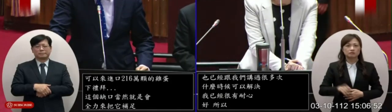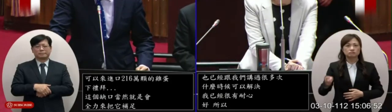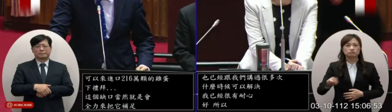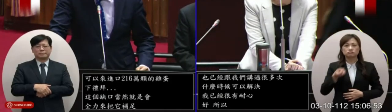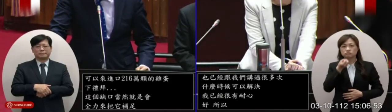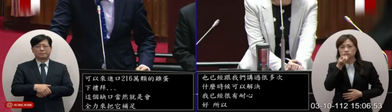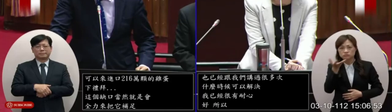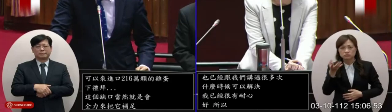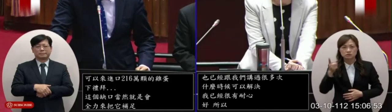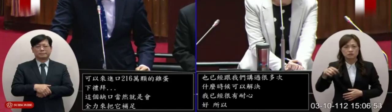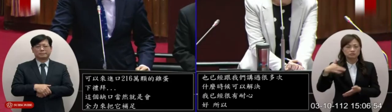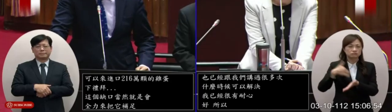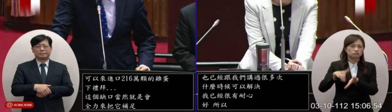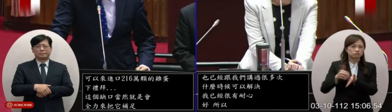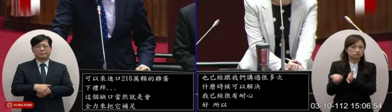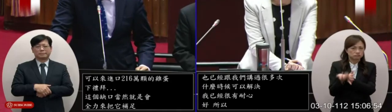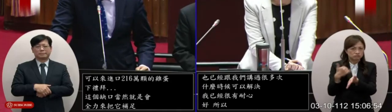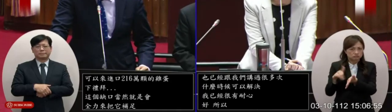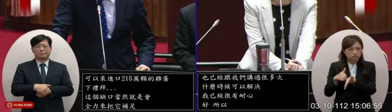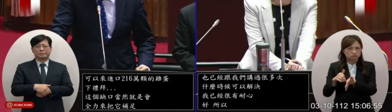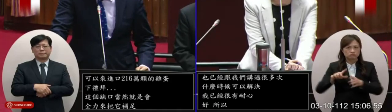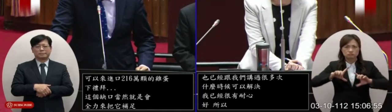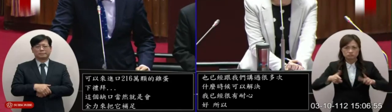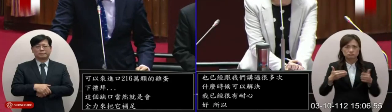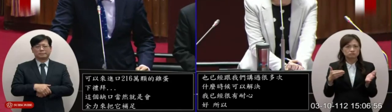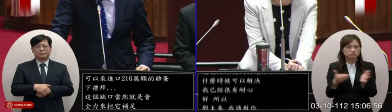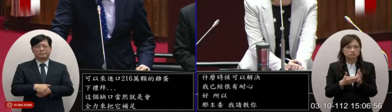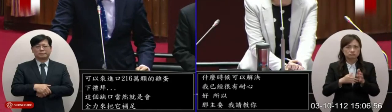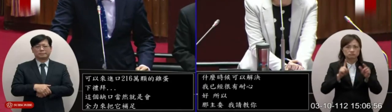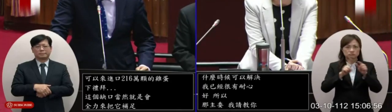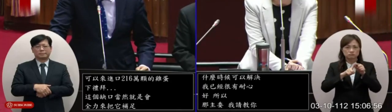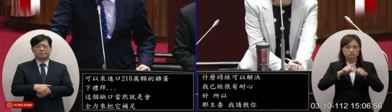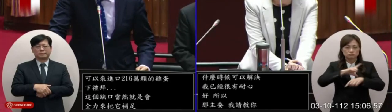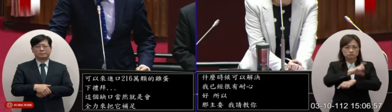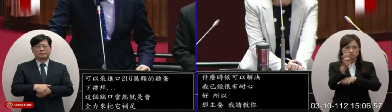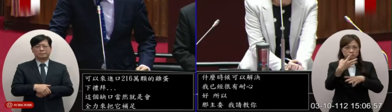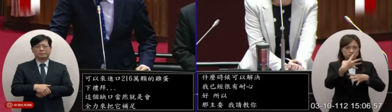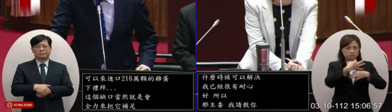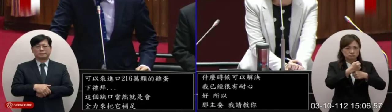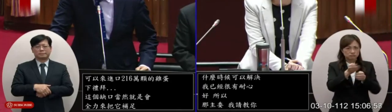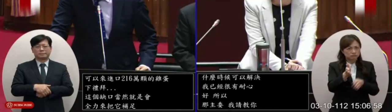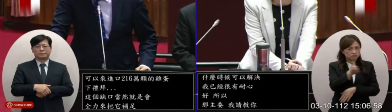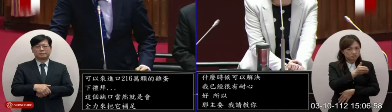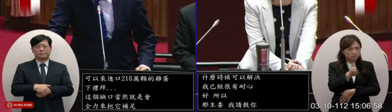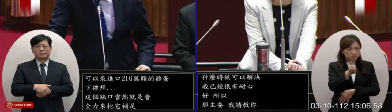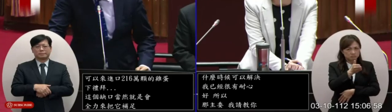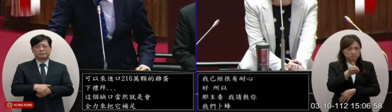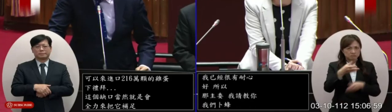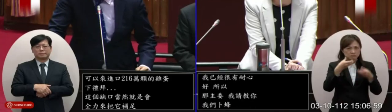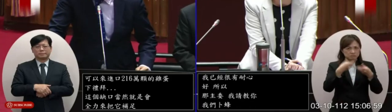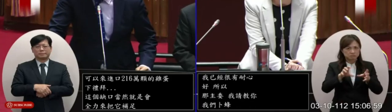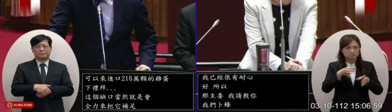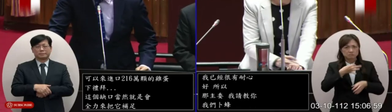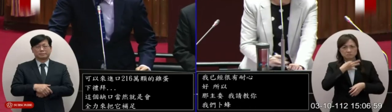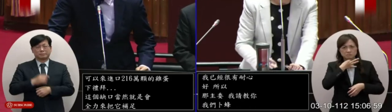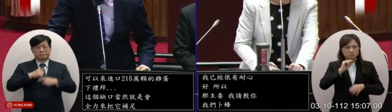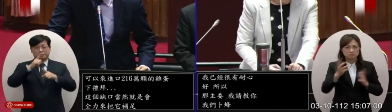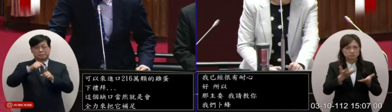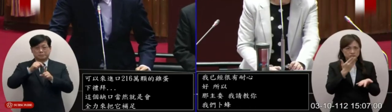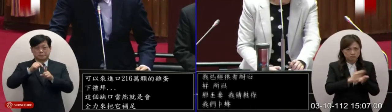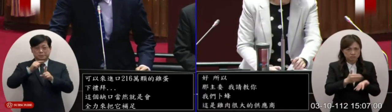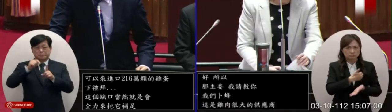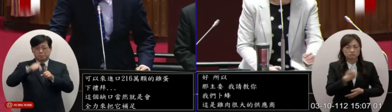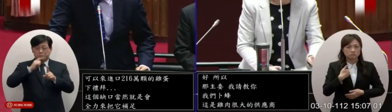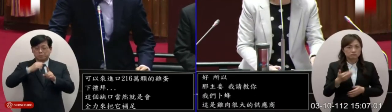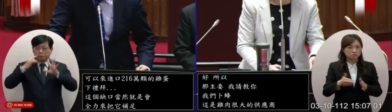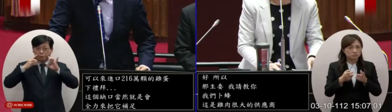照他的估计。要到中秋节前后，需不需要到那么久？ 普丰镇董事长